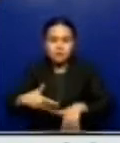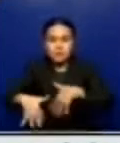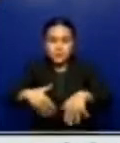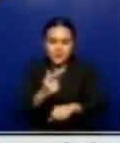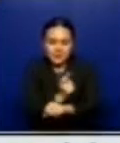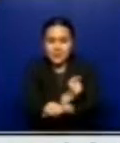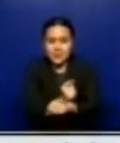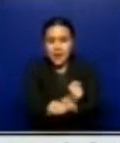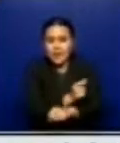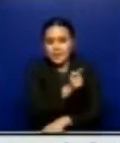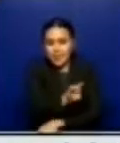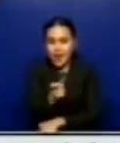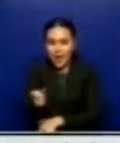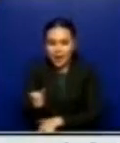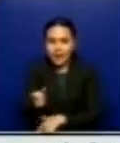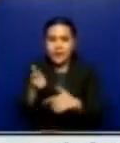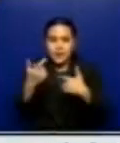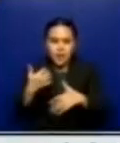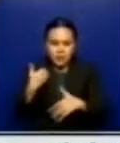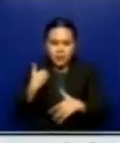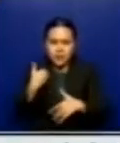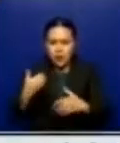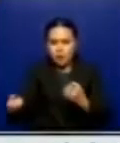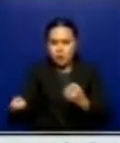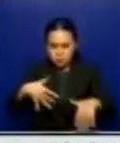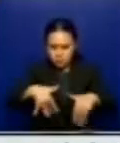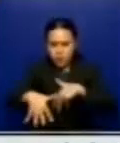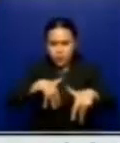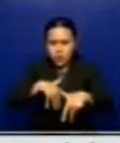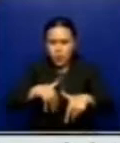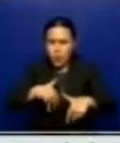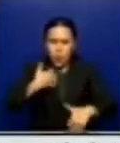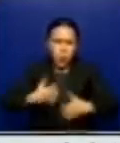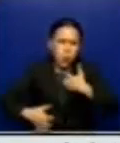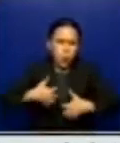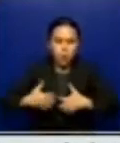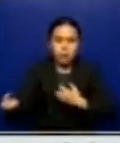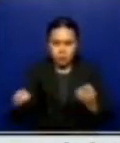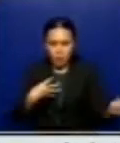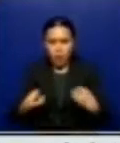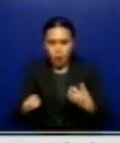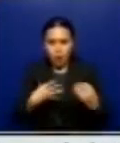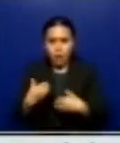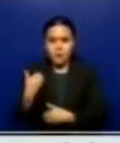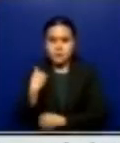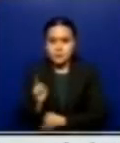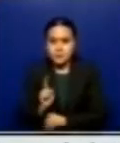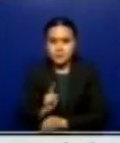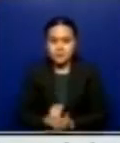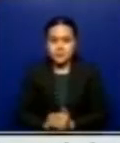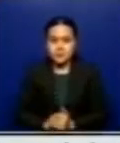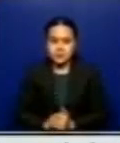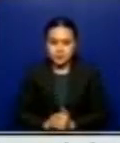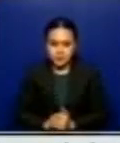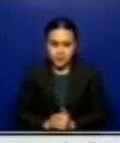ครับผมได้รับการร้องเรียนจากพี่น้องประชาชนส่วนมากล้าน